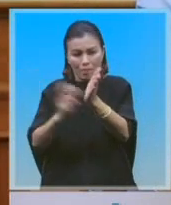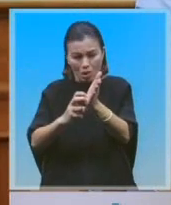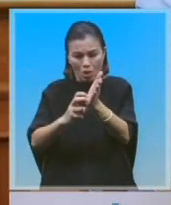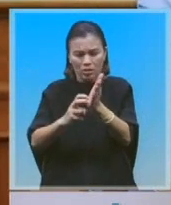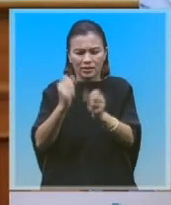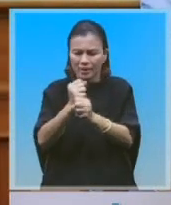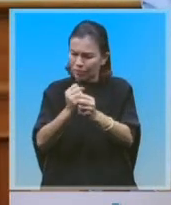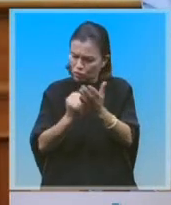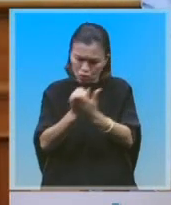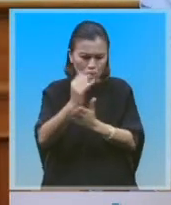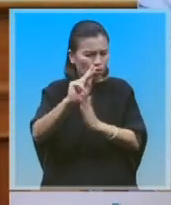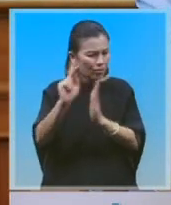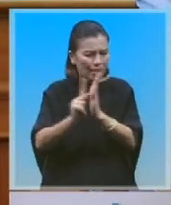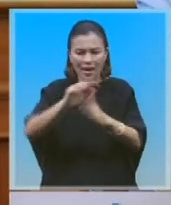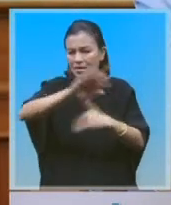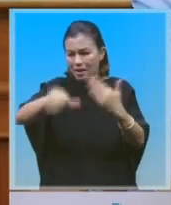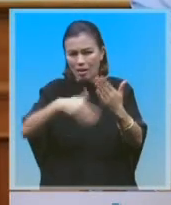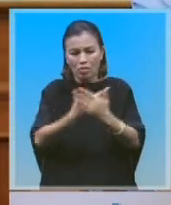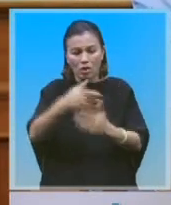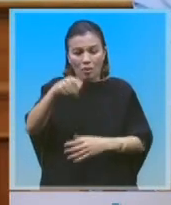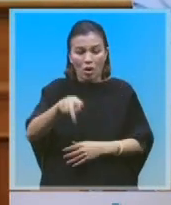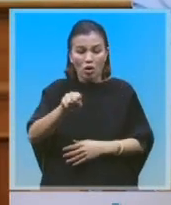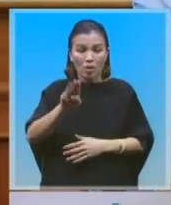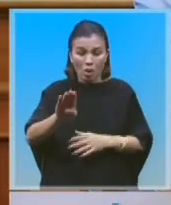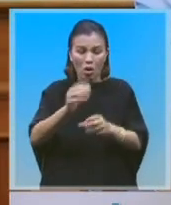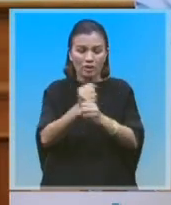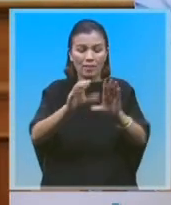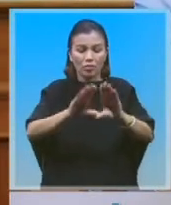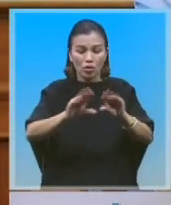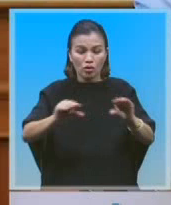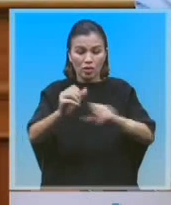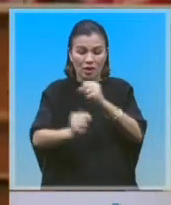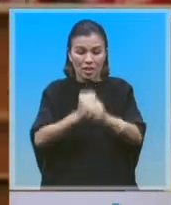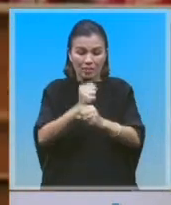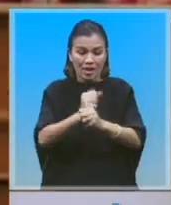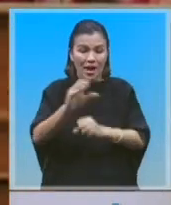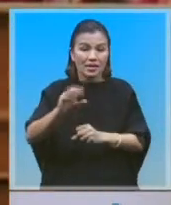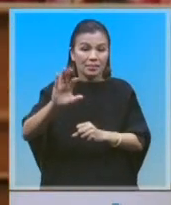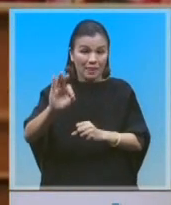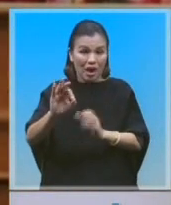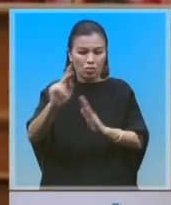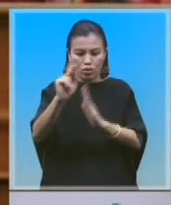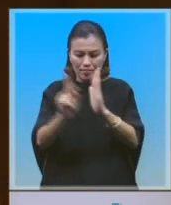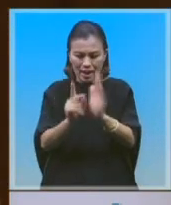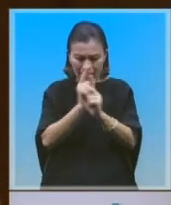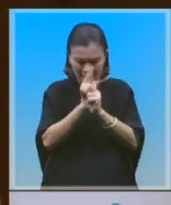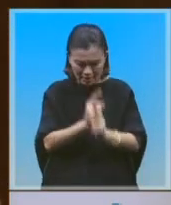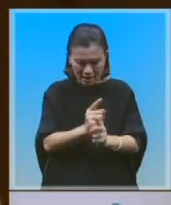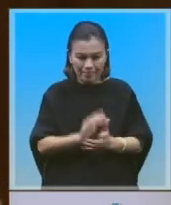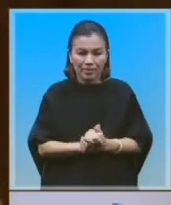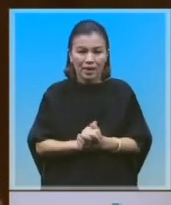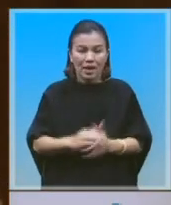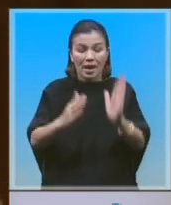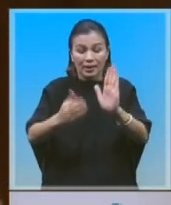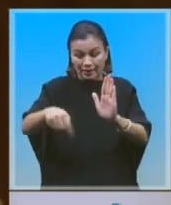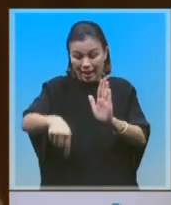ถูกต้องตามกฎหมายก็คือพระราชบัญญัติสถานบริการเพื่อสุขภาพปี2559โดยจะตรวจสอบนะครับว่าการนวดเท้าซึ่งเป็น